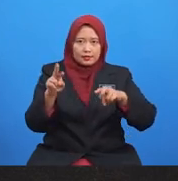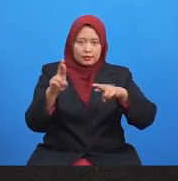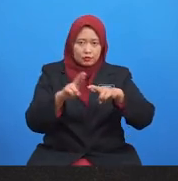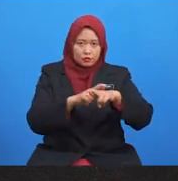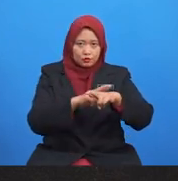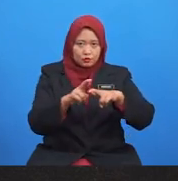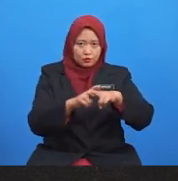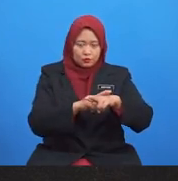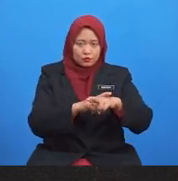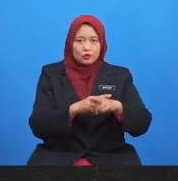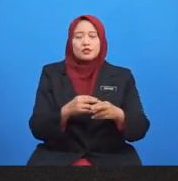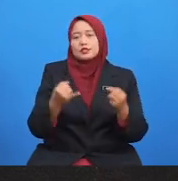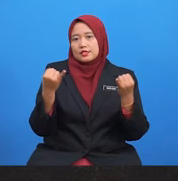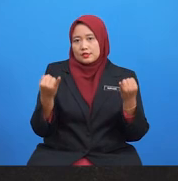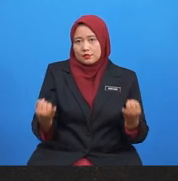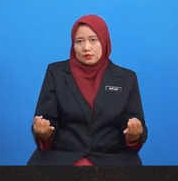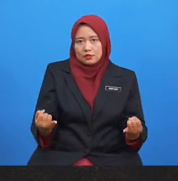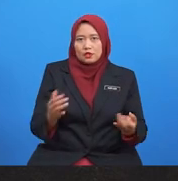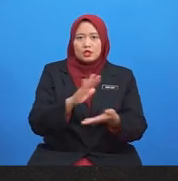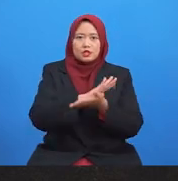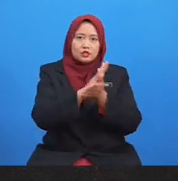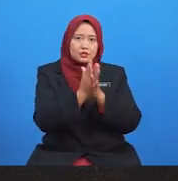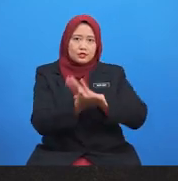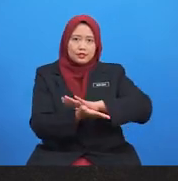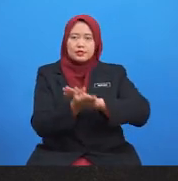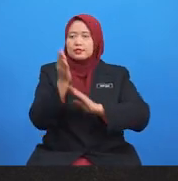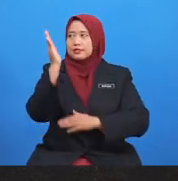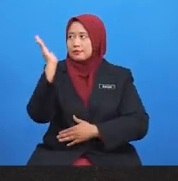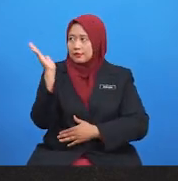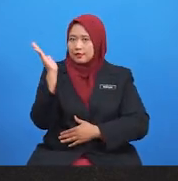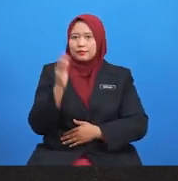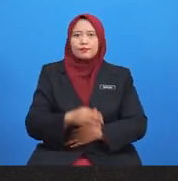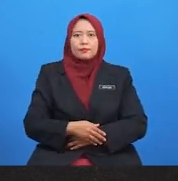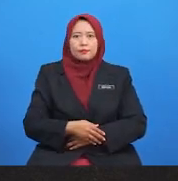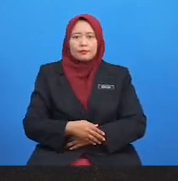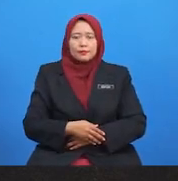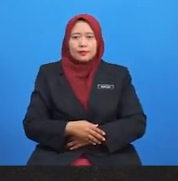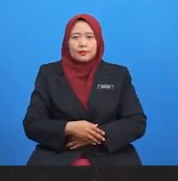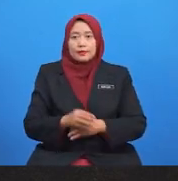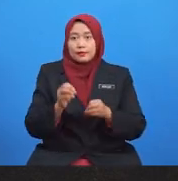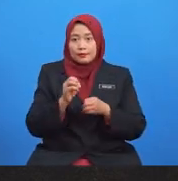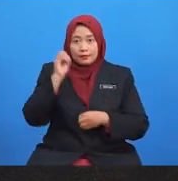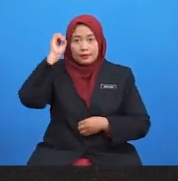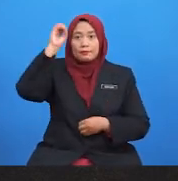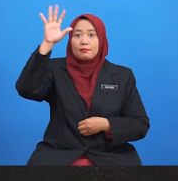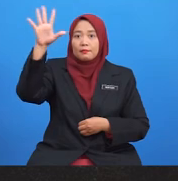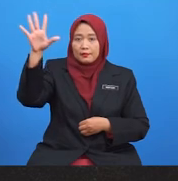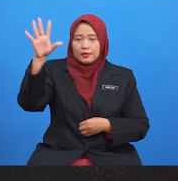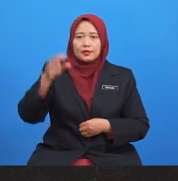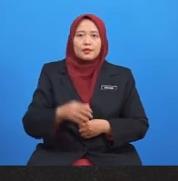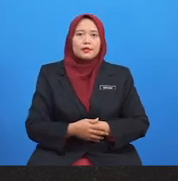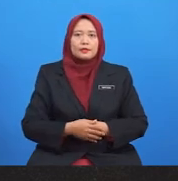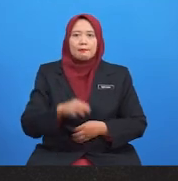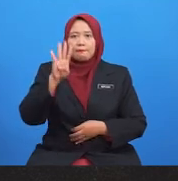Maka, ia akan jadi seperti ini. Kita perlu kembangkan 4X kuasa 2, maka kita